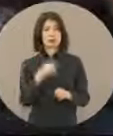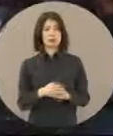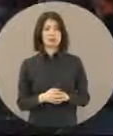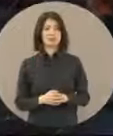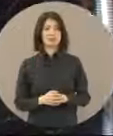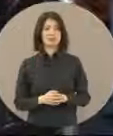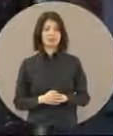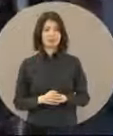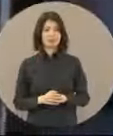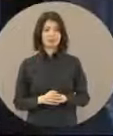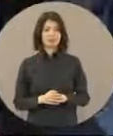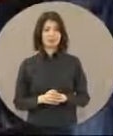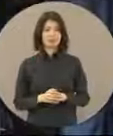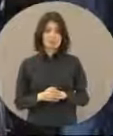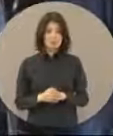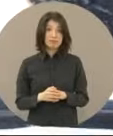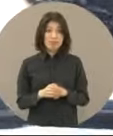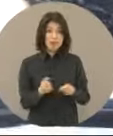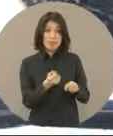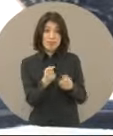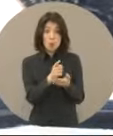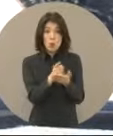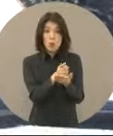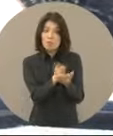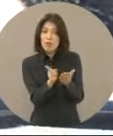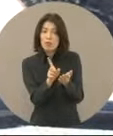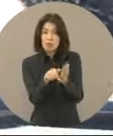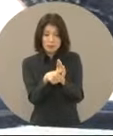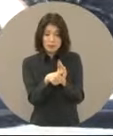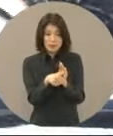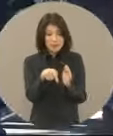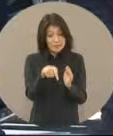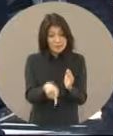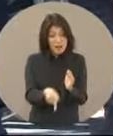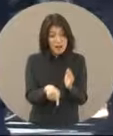。また山車が方向を変えるときに、山車の下